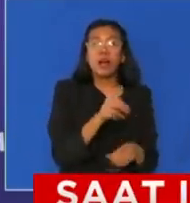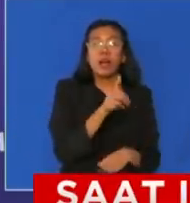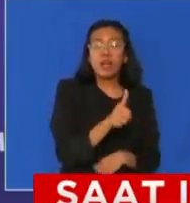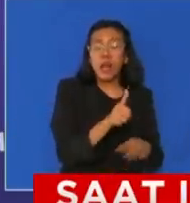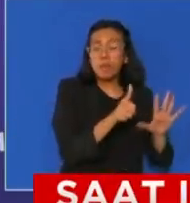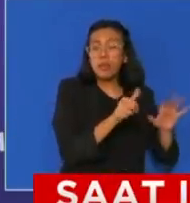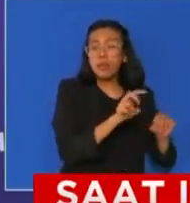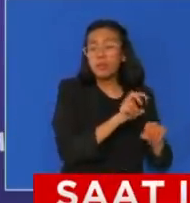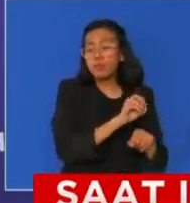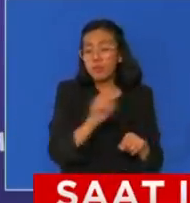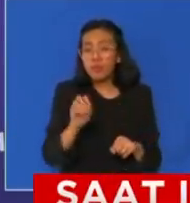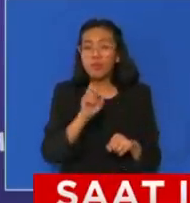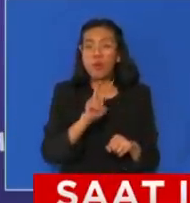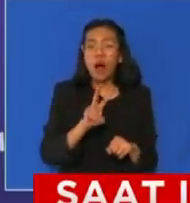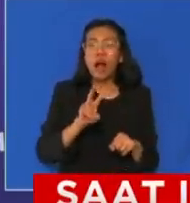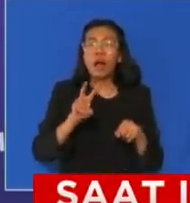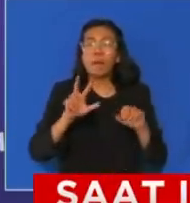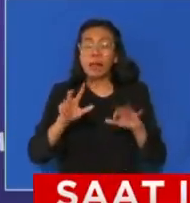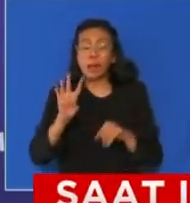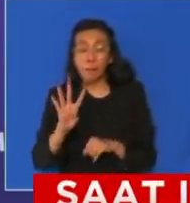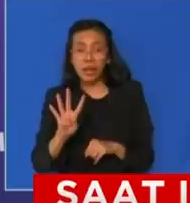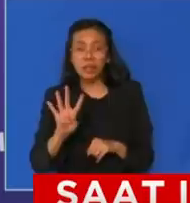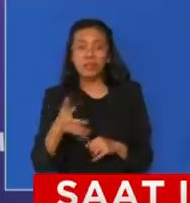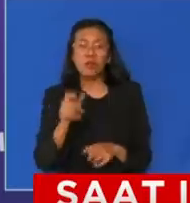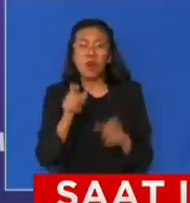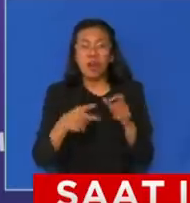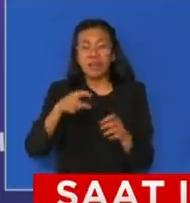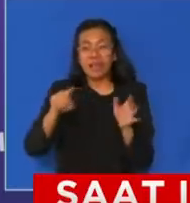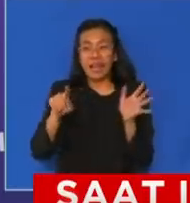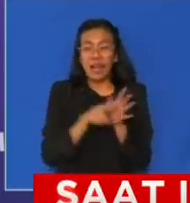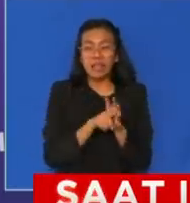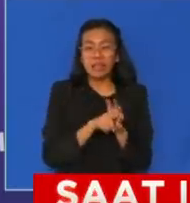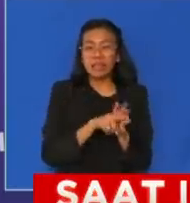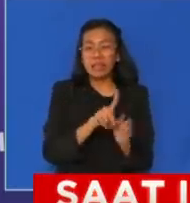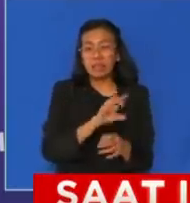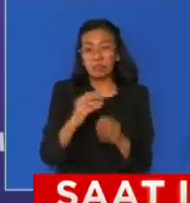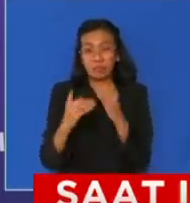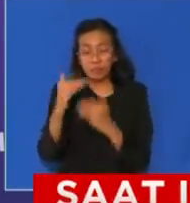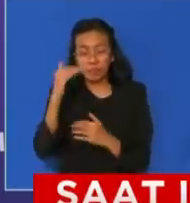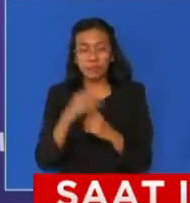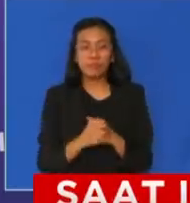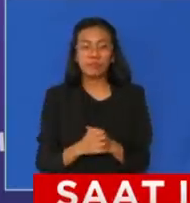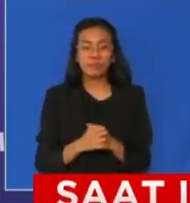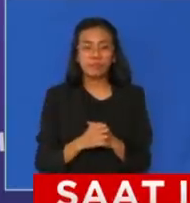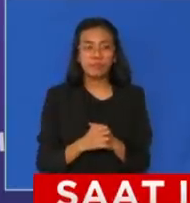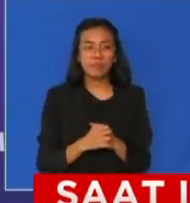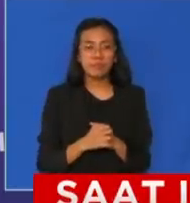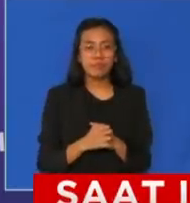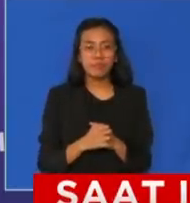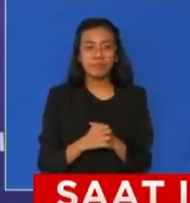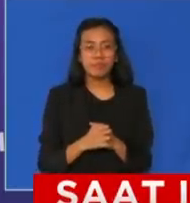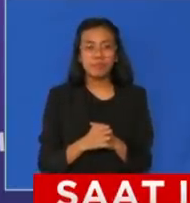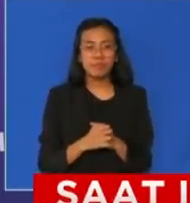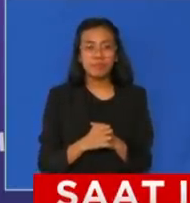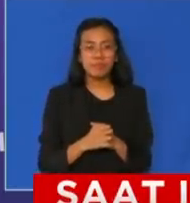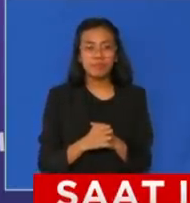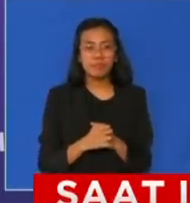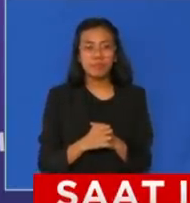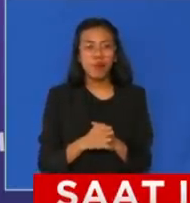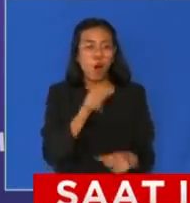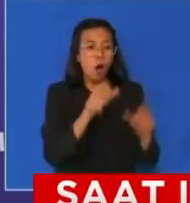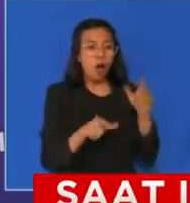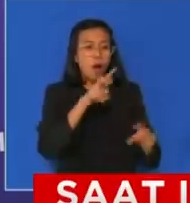6.248 hasil negatif 33178 dari pemantauan yang kita lu kan orang